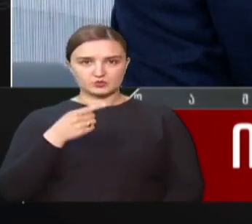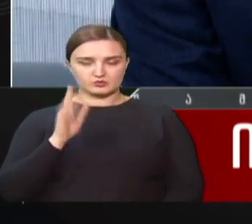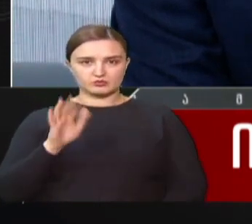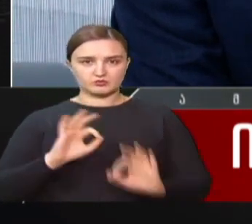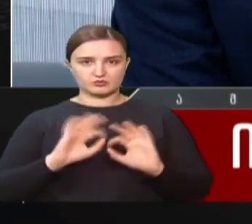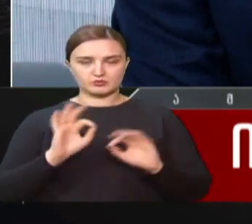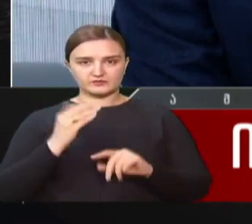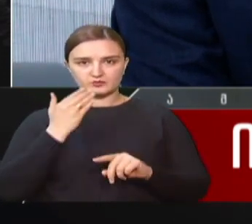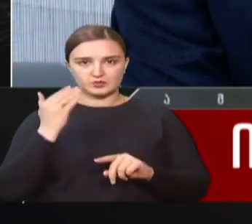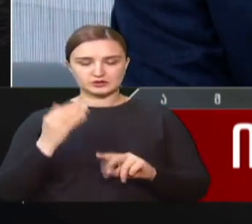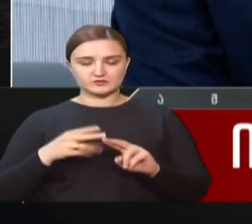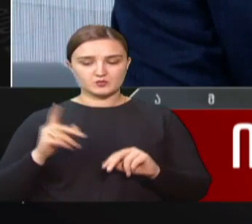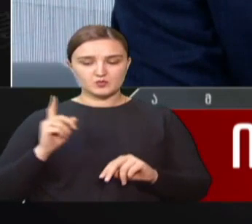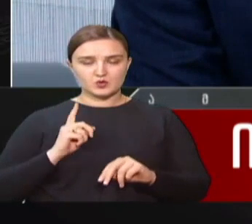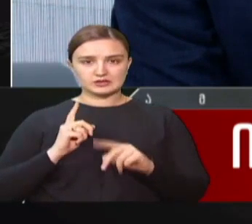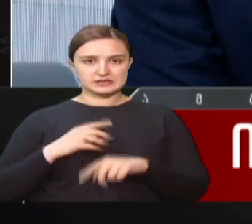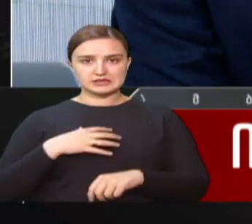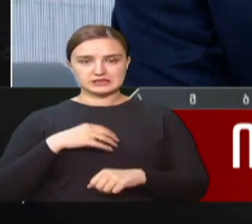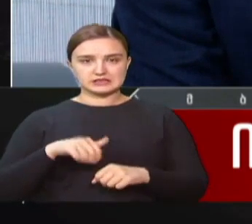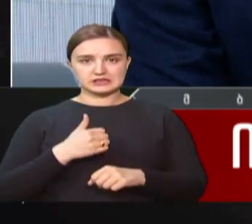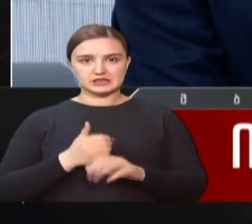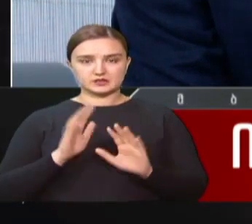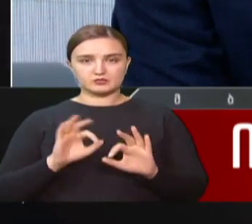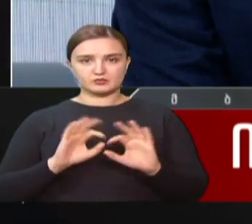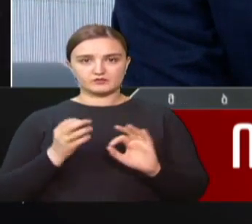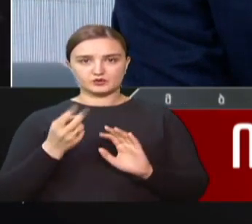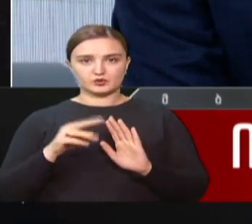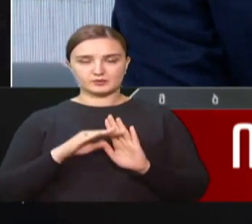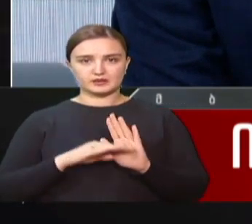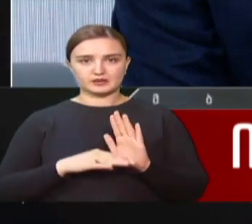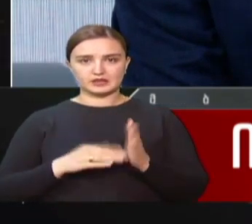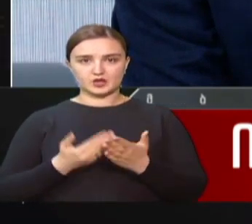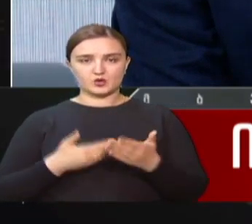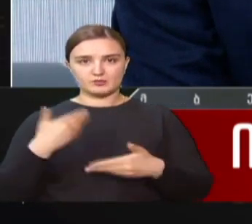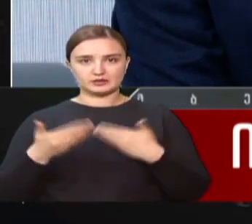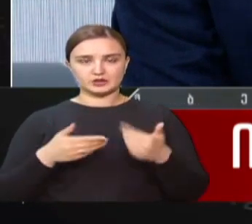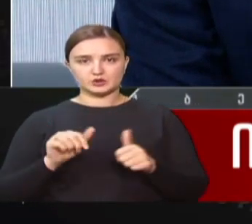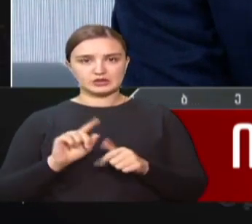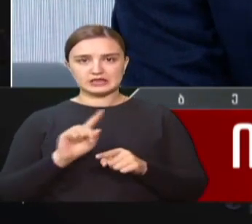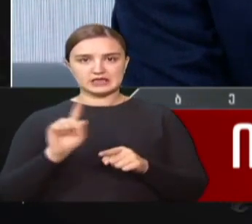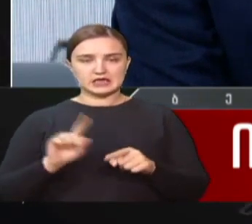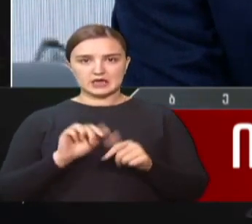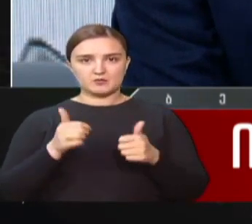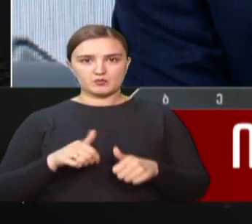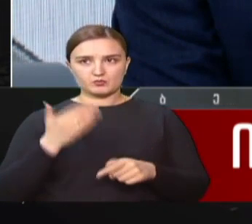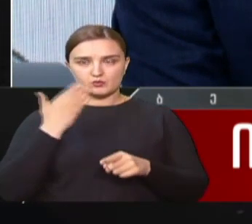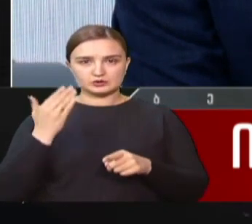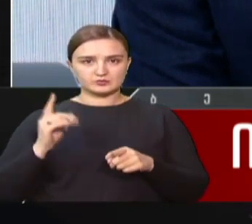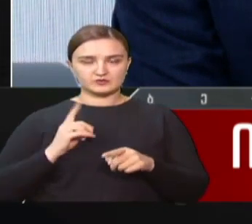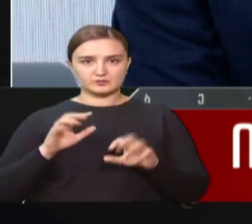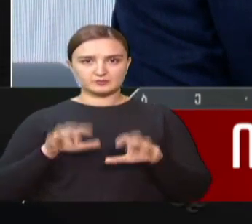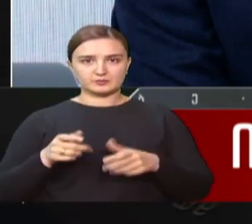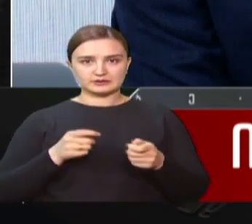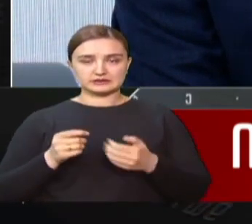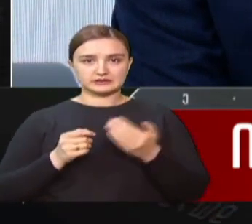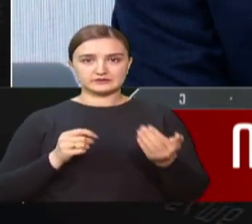რომ მოლოდინია, რომ იგი ძირითადად აქცენტს სწორედ 12 რეკომენდაციაზე გააკეთებს. როგორ, რა სახის მოხსენებას ელოდებით პრეზიდენტისგან